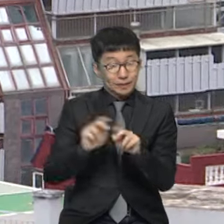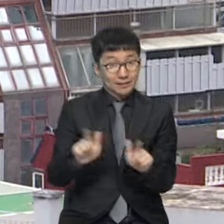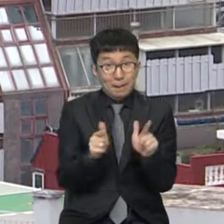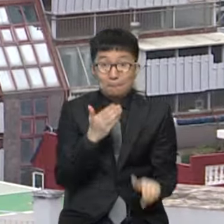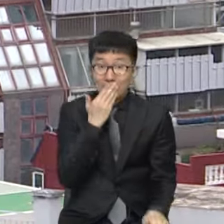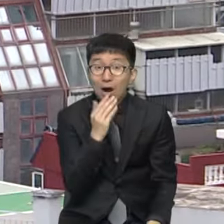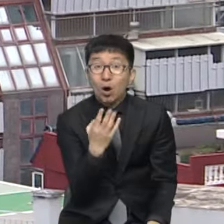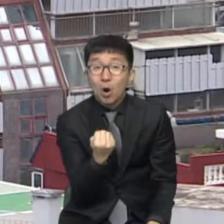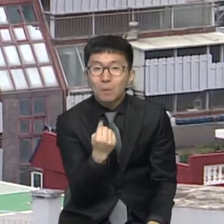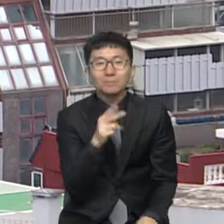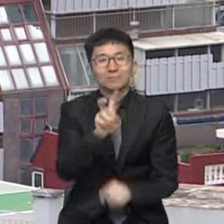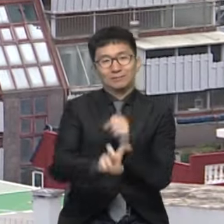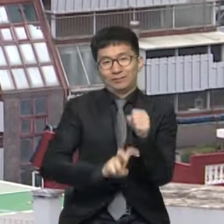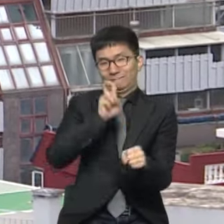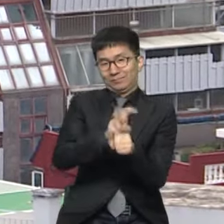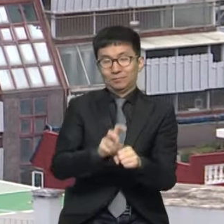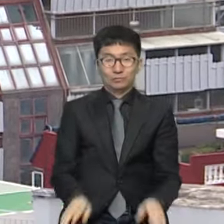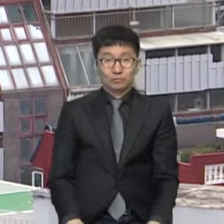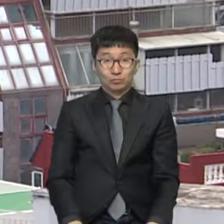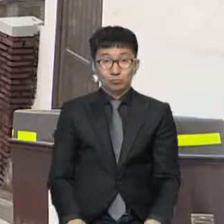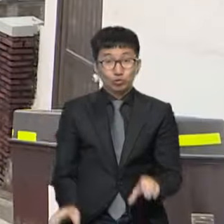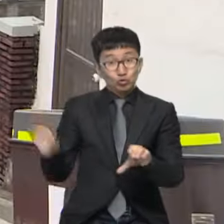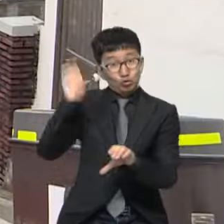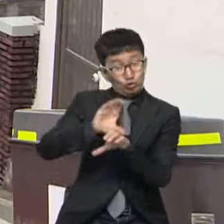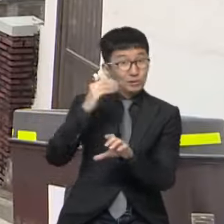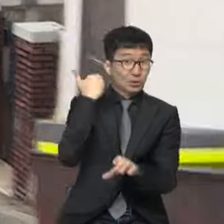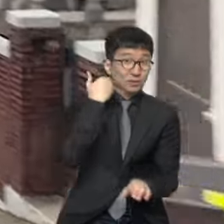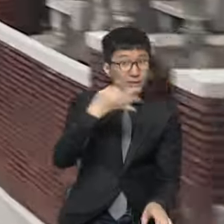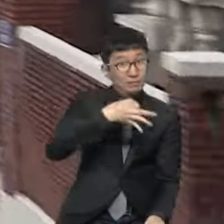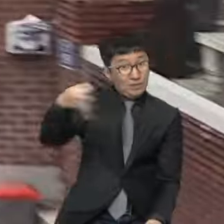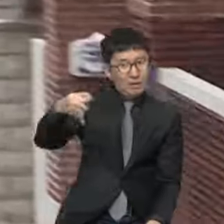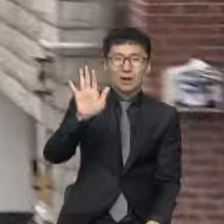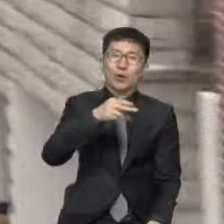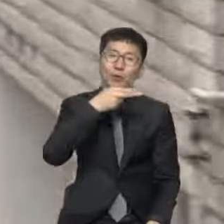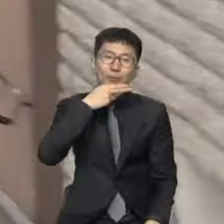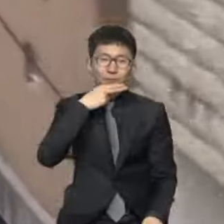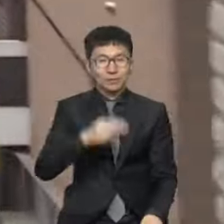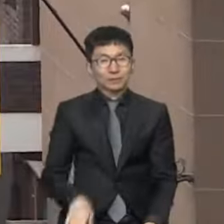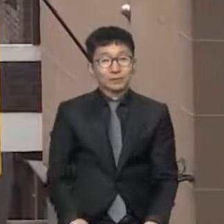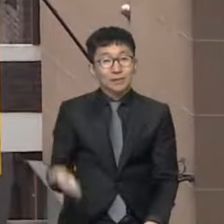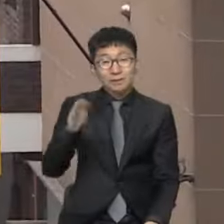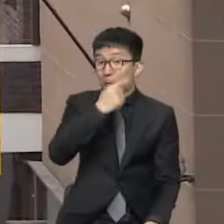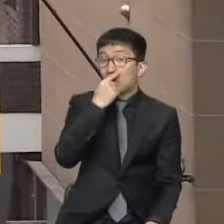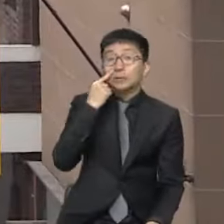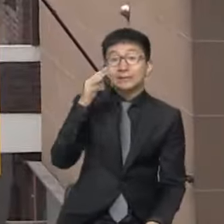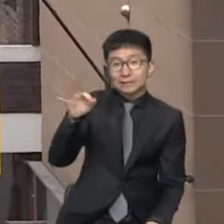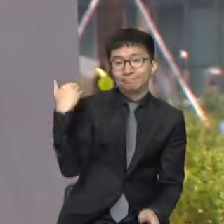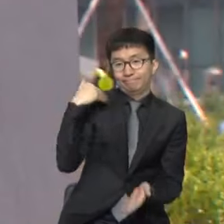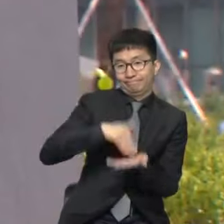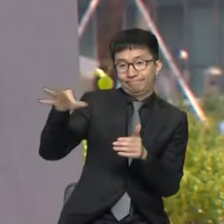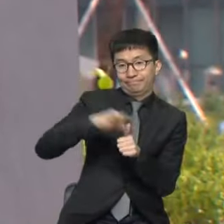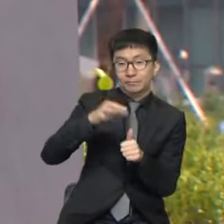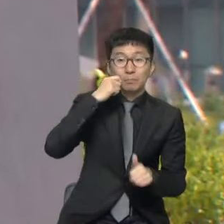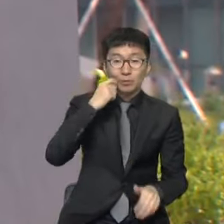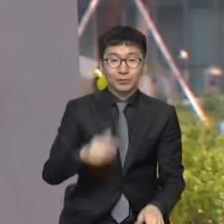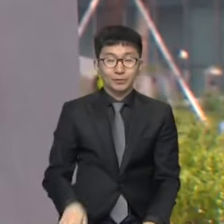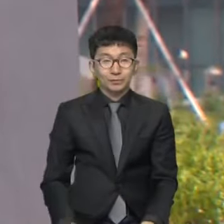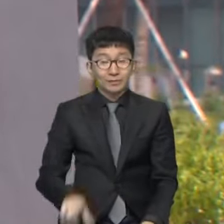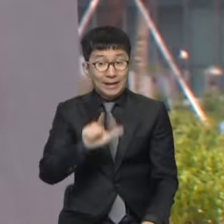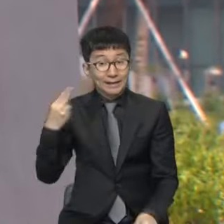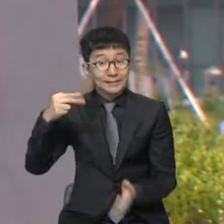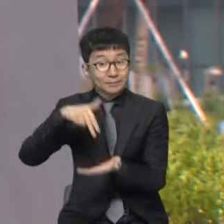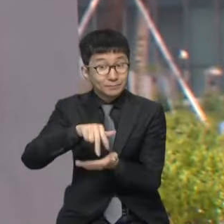20년. 당장 추가 임대료는 없습니다. 다만 이 경우 피해자는 보증금을 돌려받진 못합니다. 대신